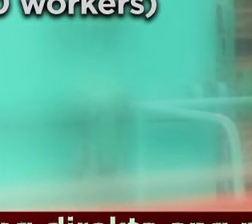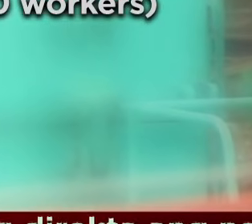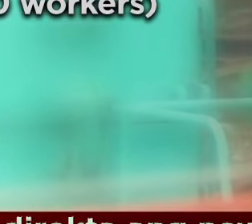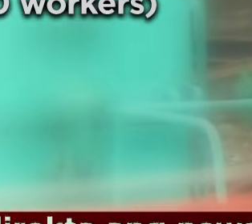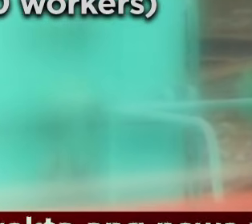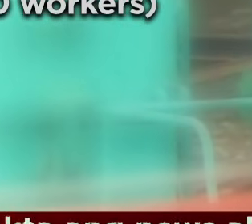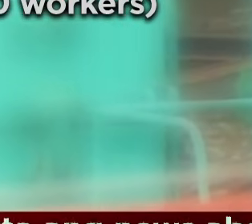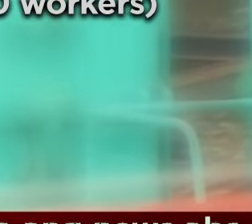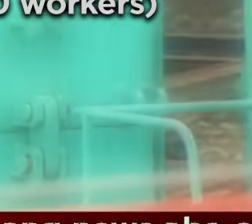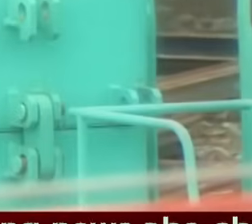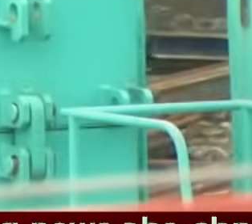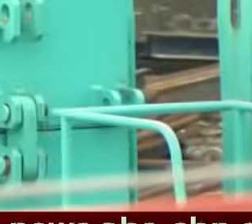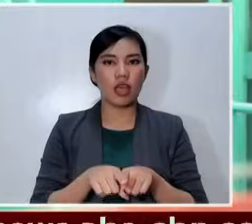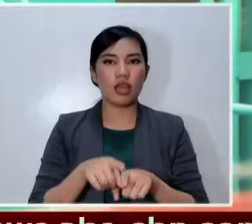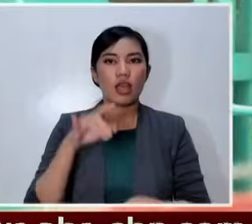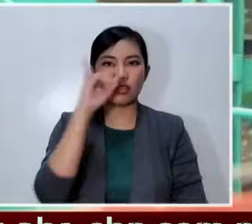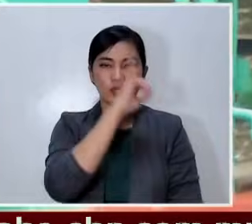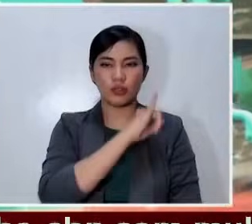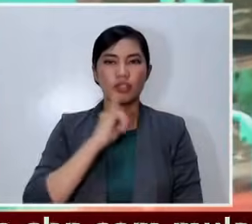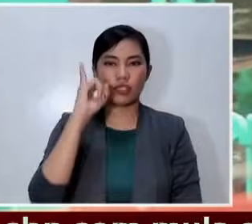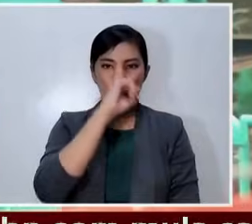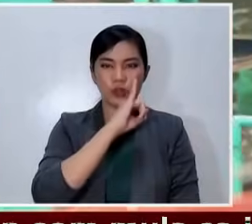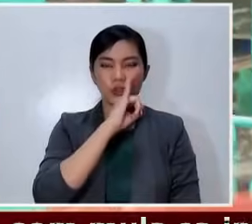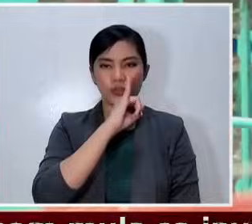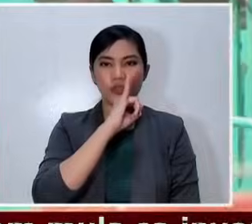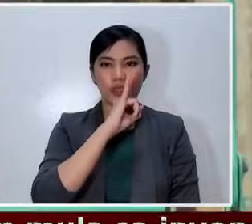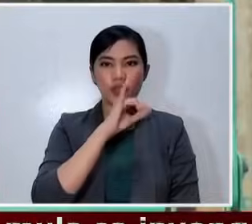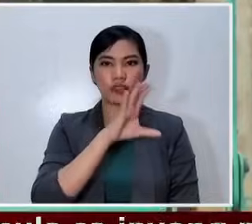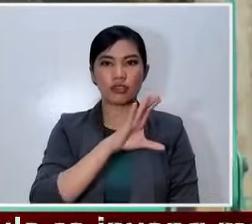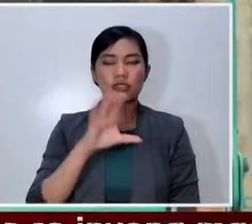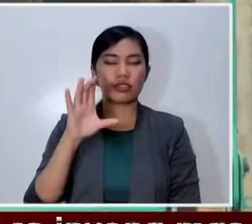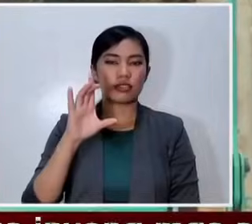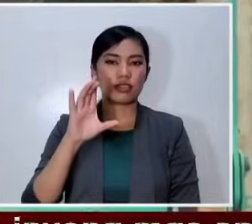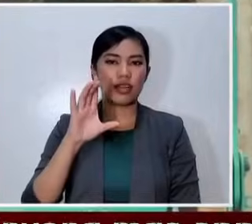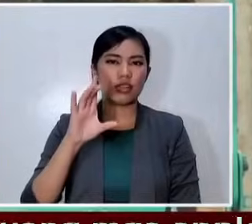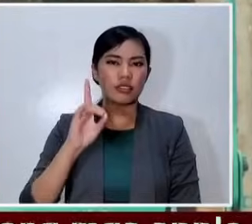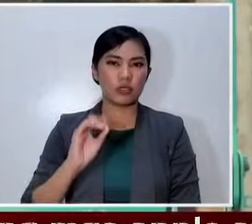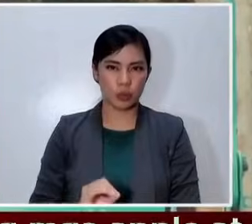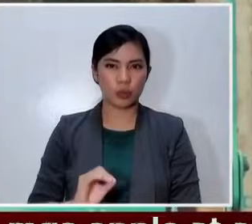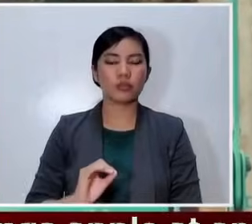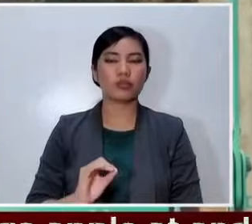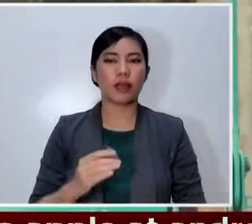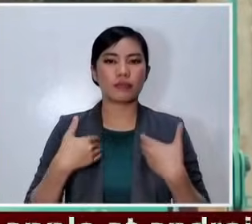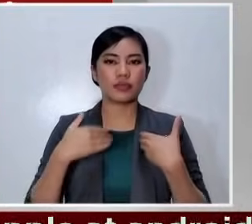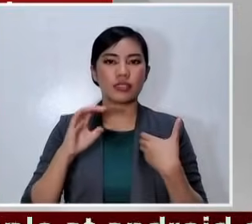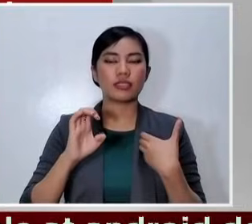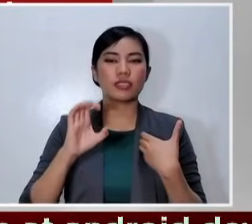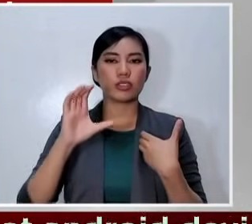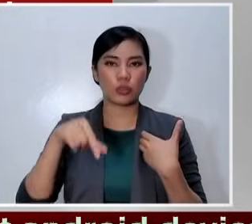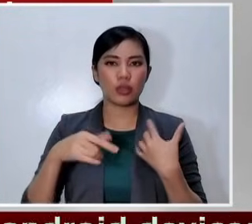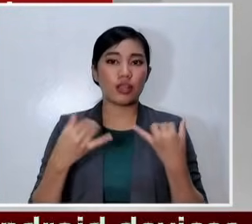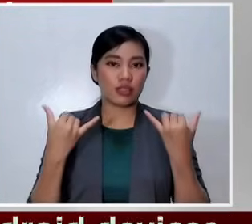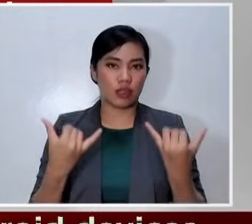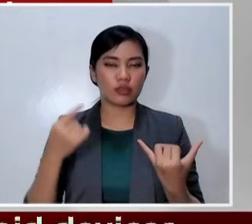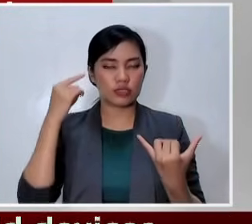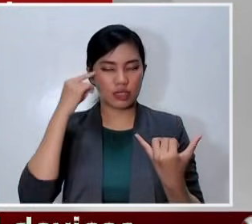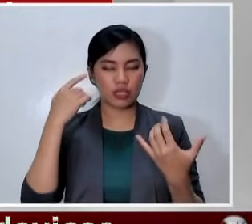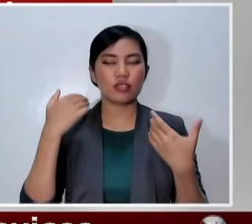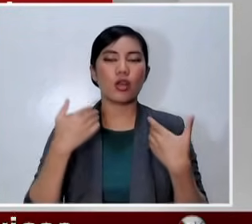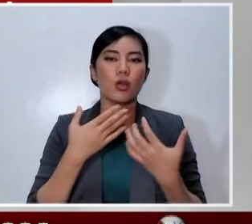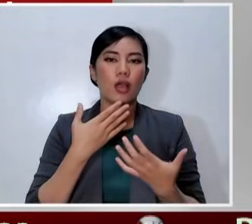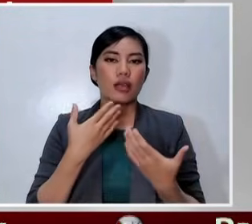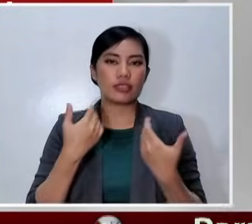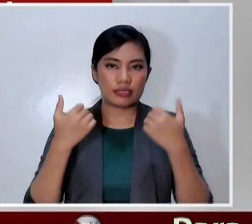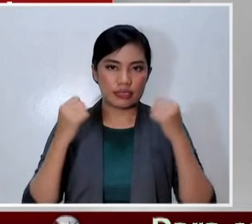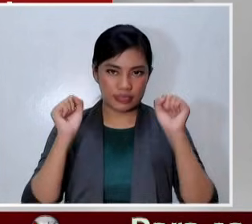at Cagayan de Oro. Kumpiyansa si Bello, mapagbibigyan ang hinihinging pondo. Confident na maintindihan